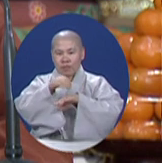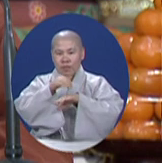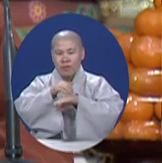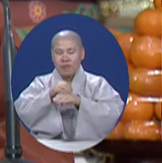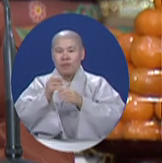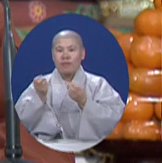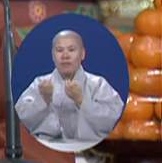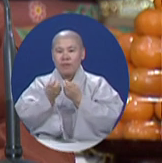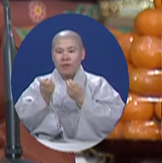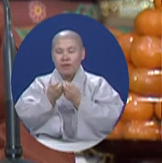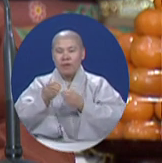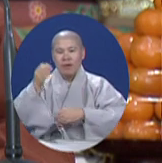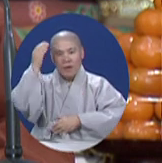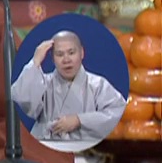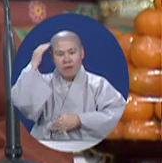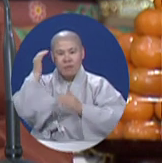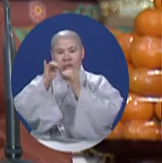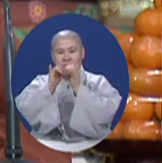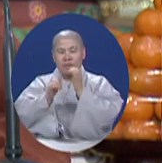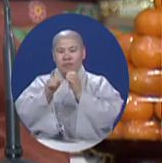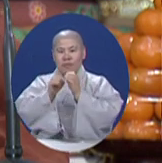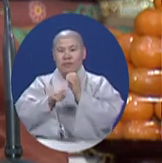한국 전통사찰